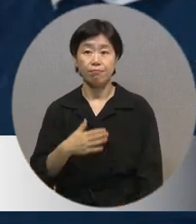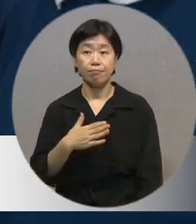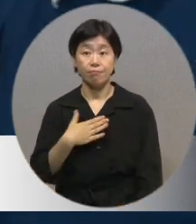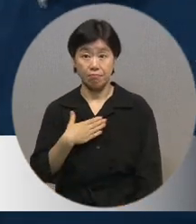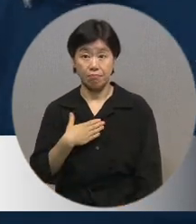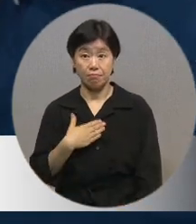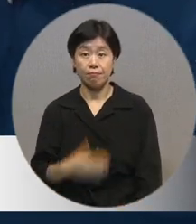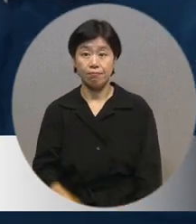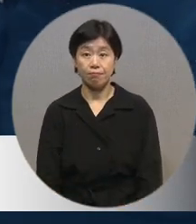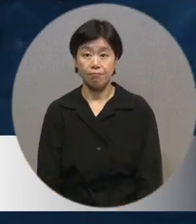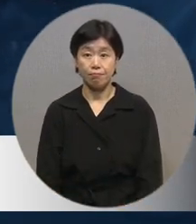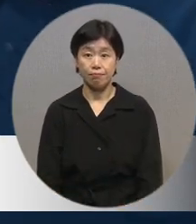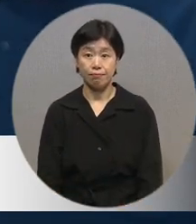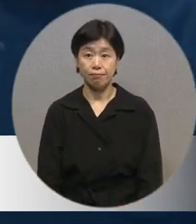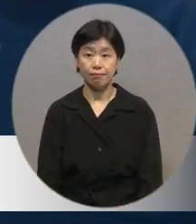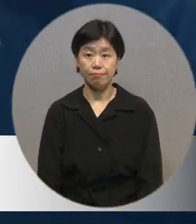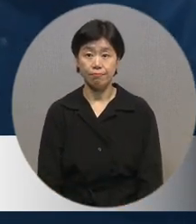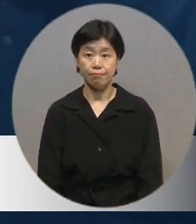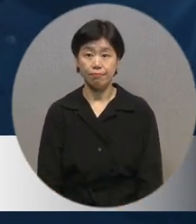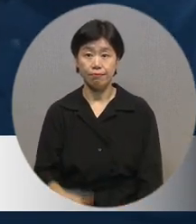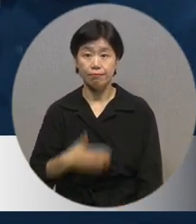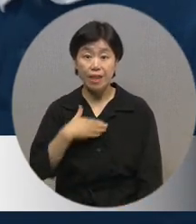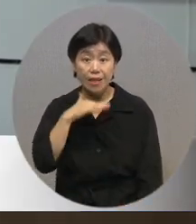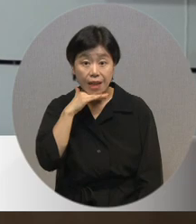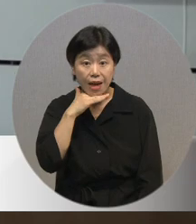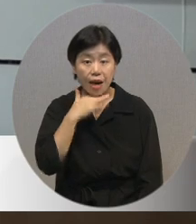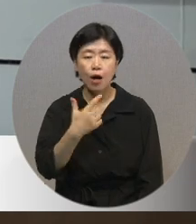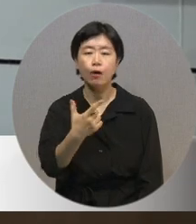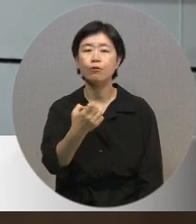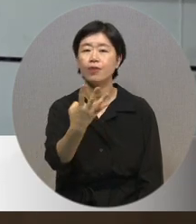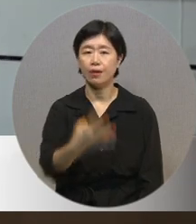나리에, 엄마랑, 나리에, 니 집다.